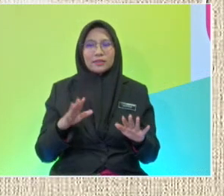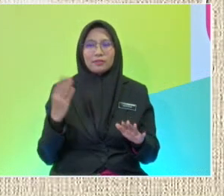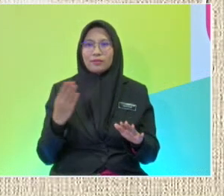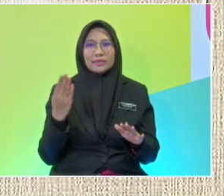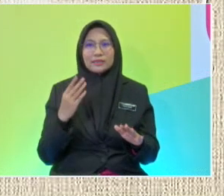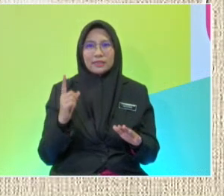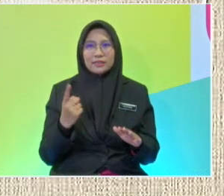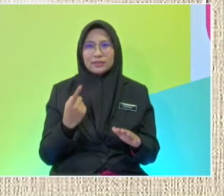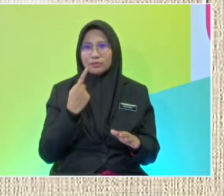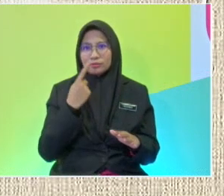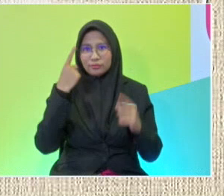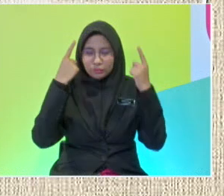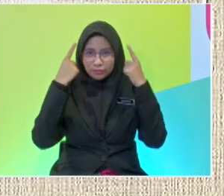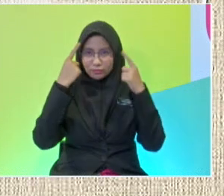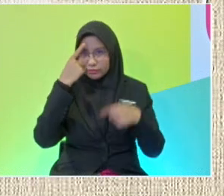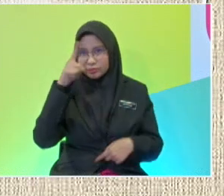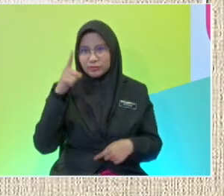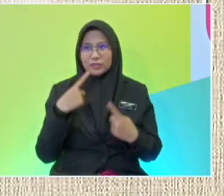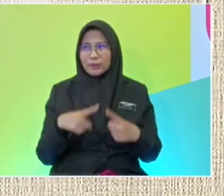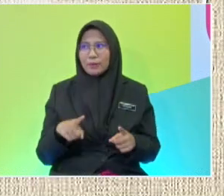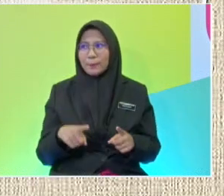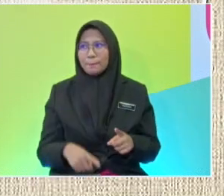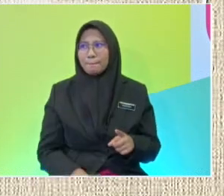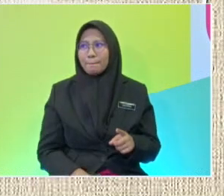pengetahuan dengan situasi baru